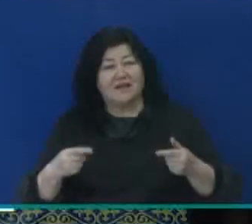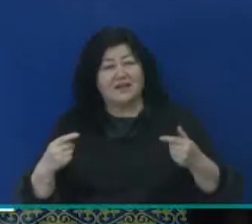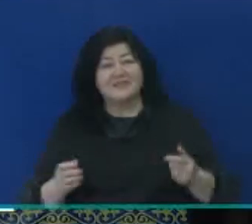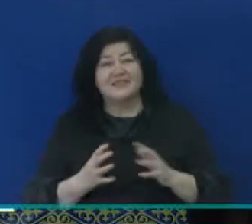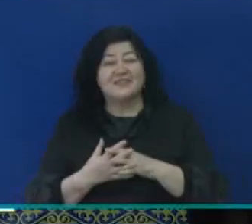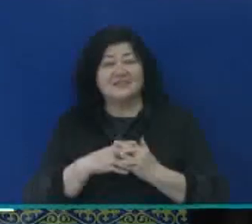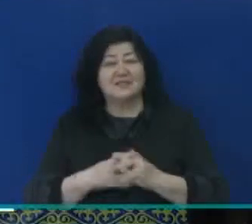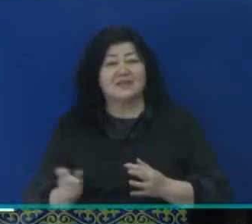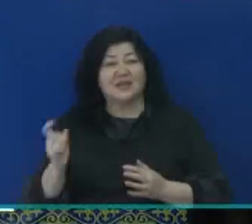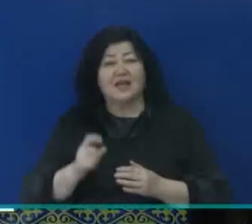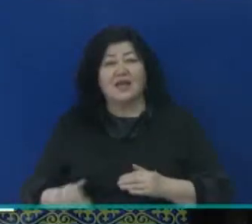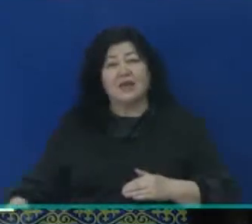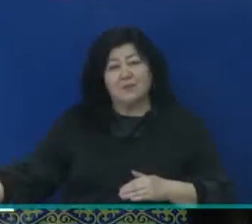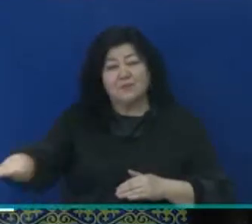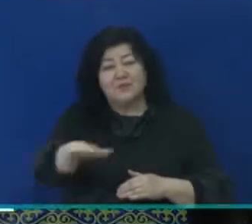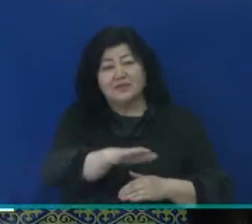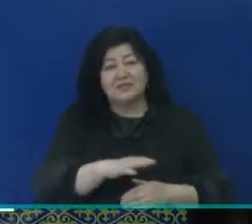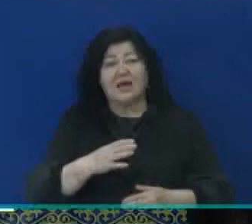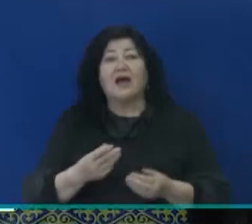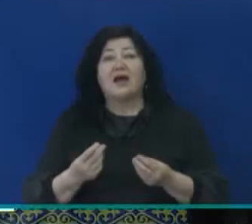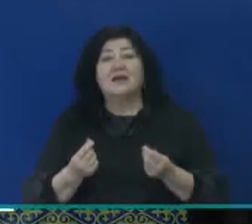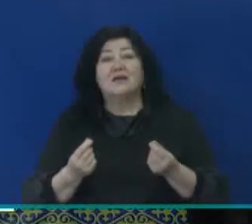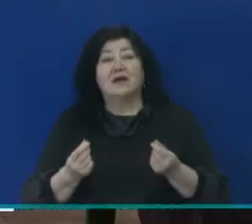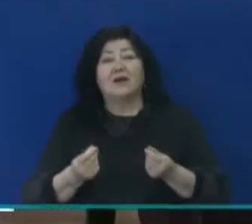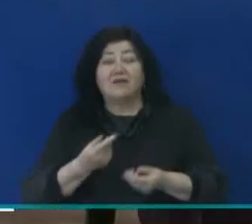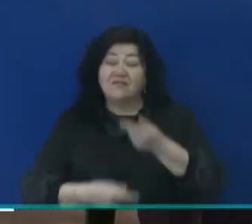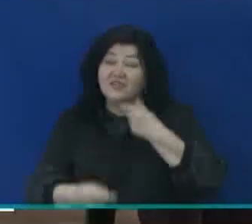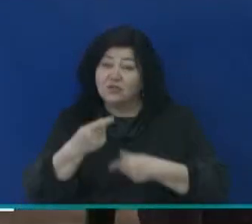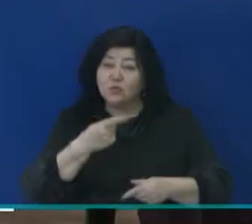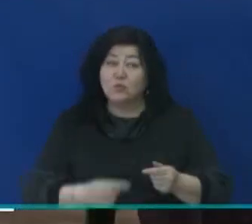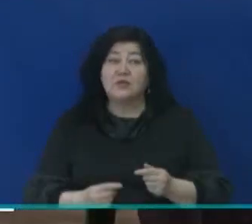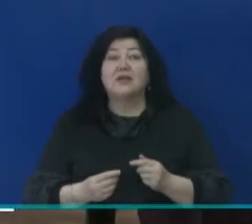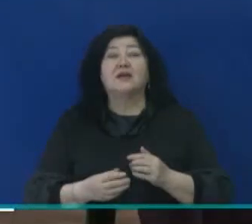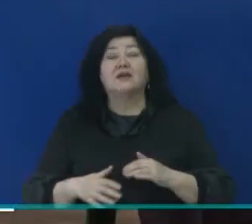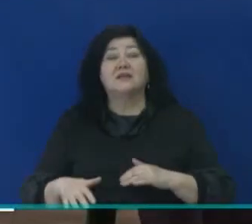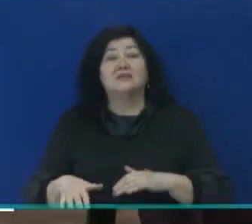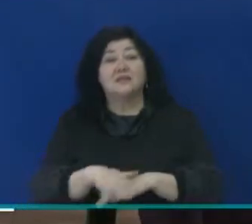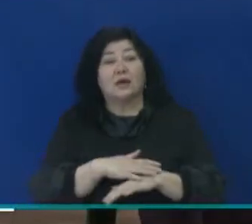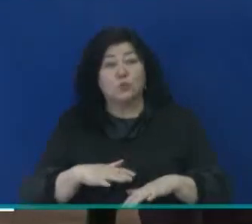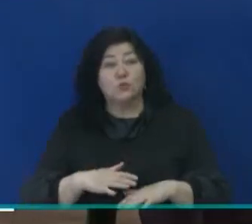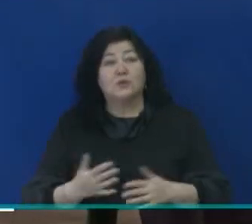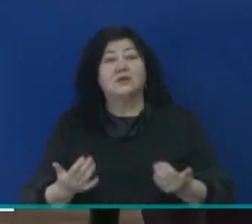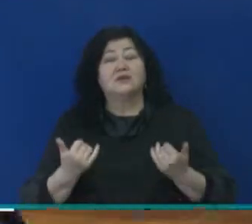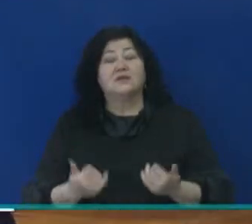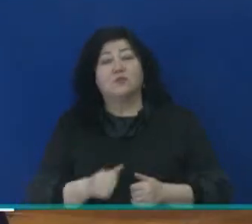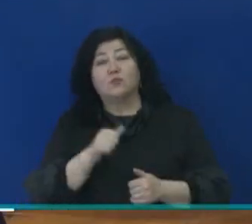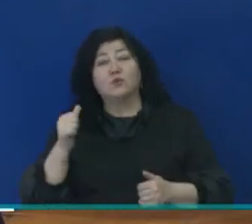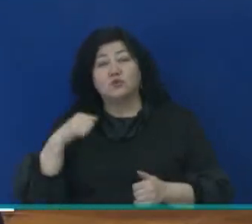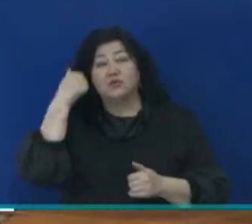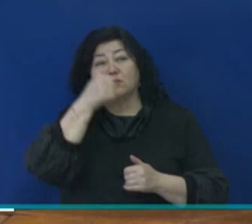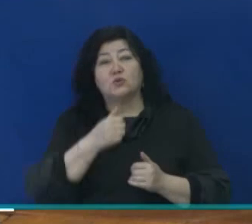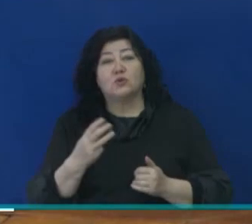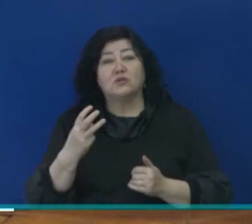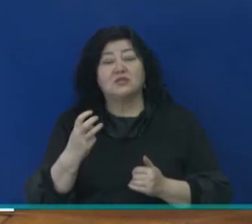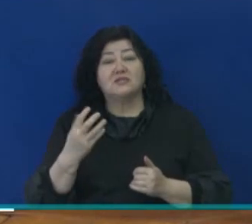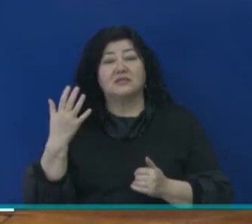мың гектар жайылымдық жер мемлекет меншігіне қайтарылды. Тұрғын үй, жол, ауыз су мәселелерде біртіндеп шешімін табуда. Өткен жылы облыста 340